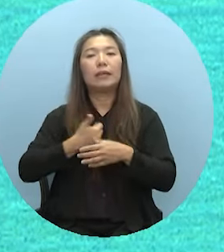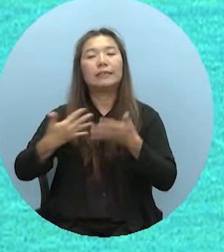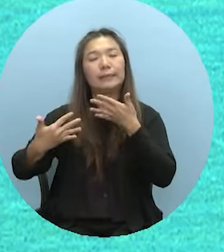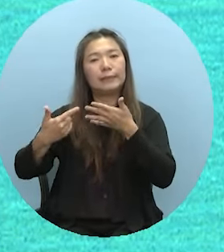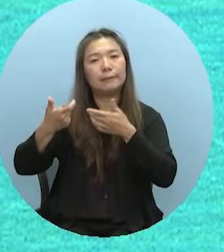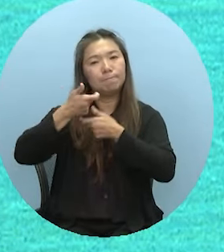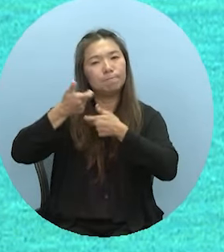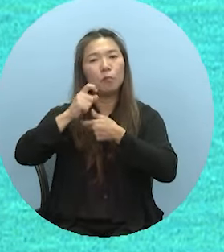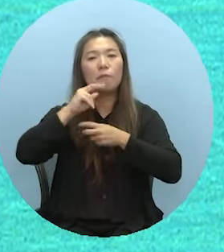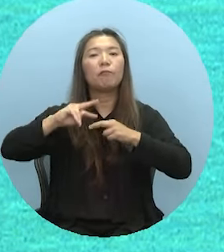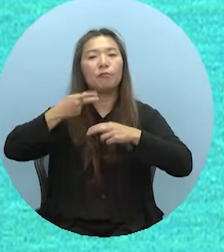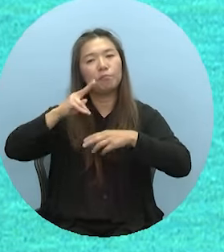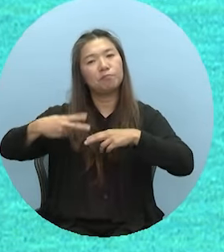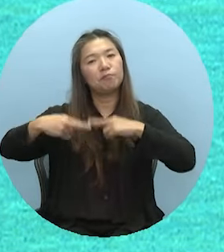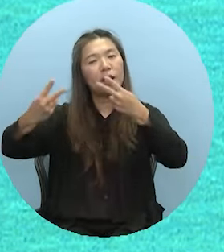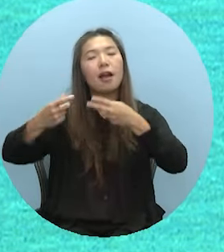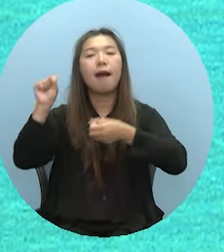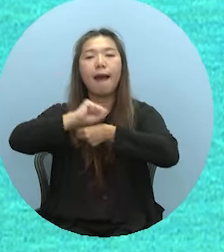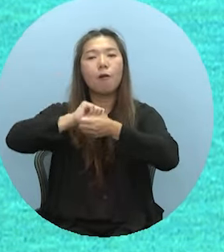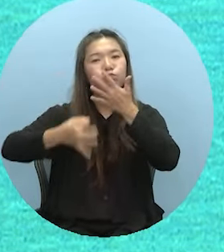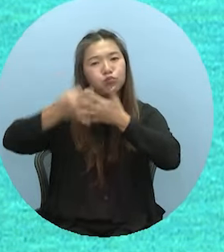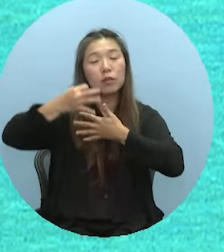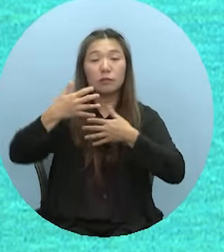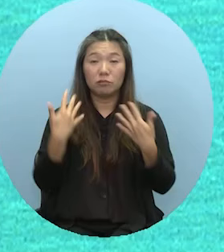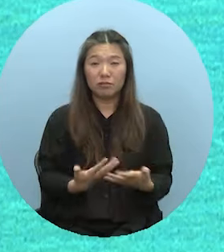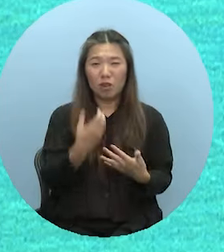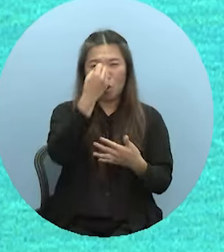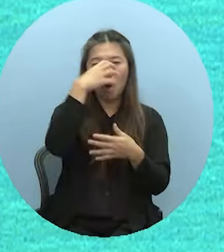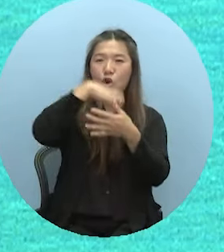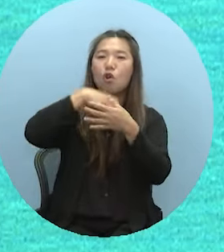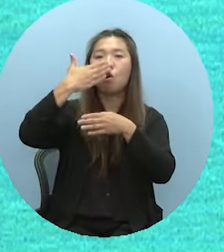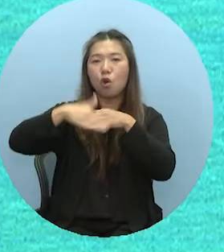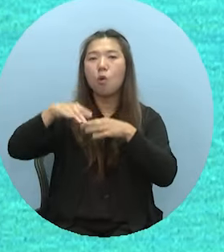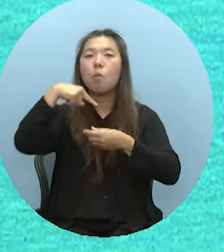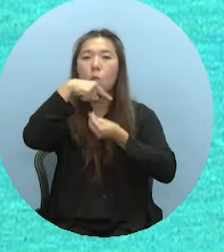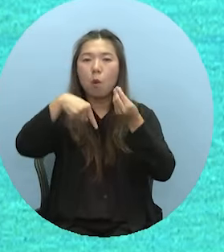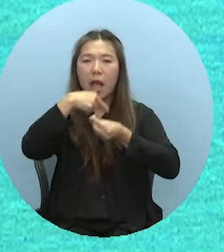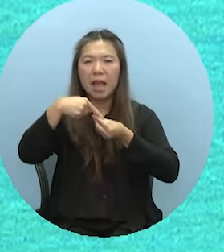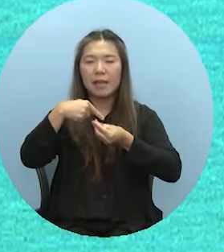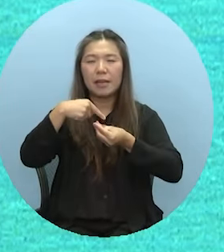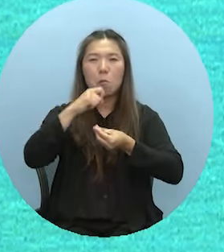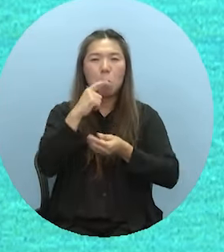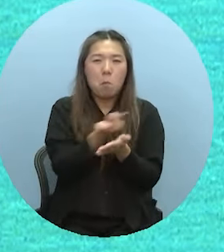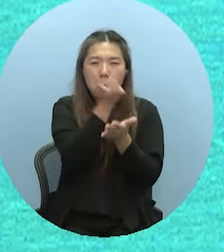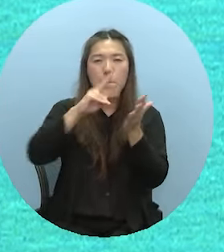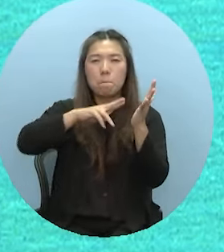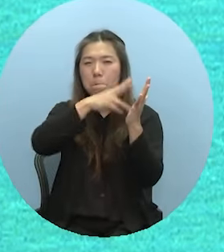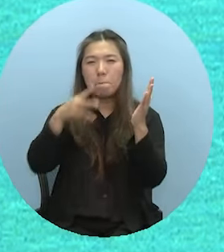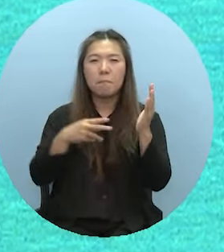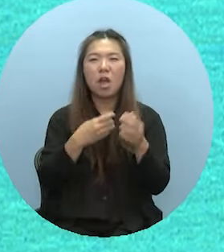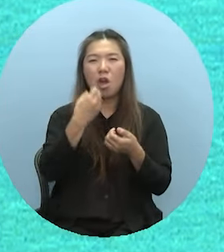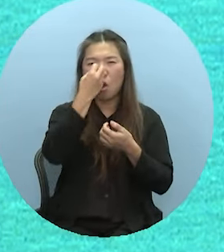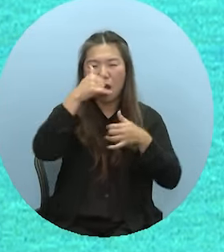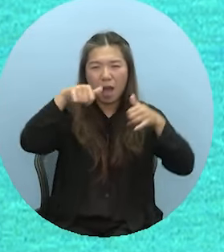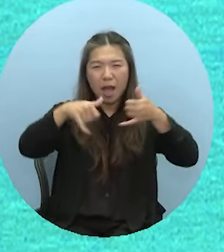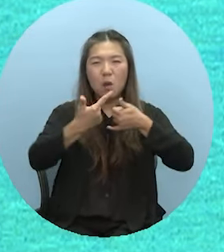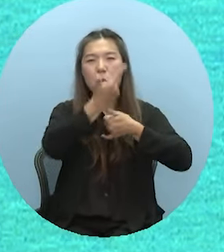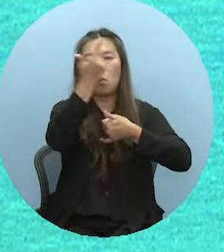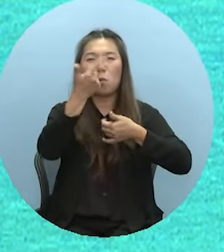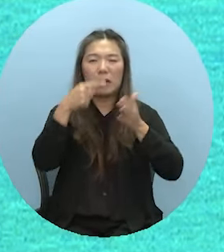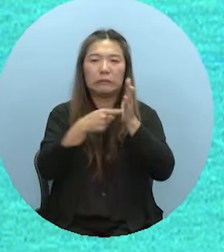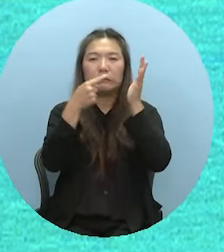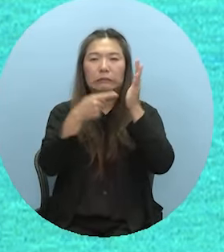能夠發展得更好。當前香港內外環境發生深刻變化，香港面臨不少